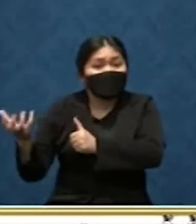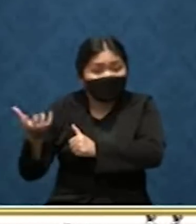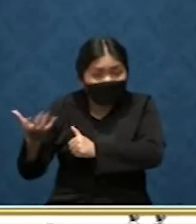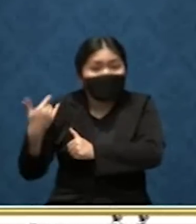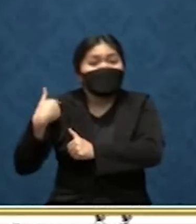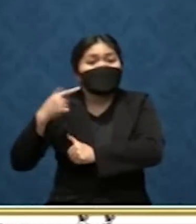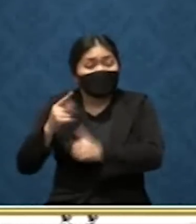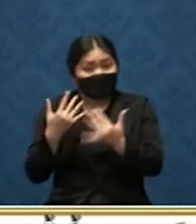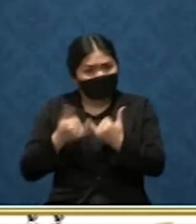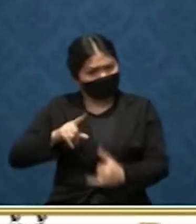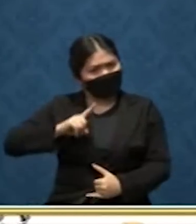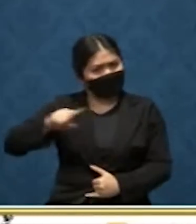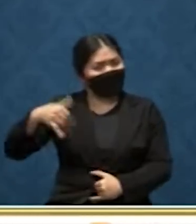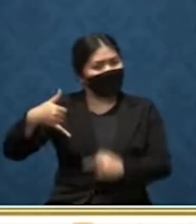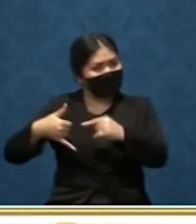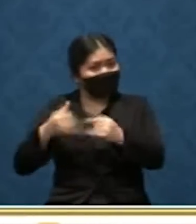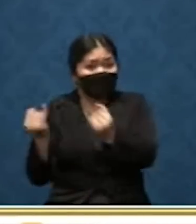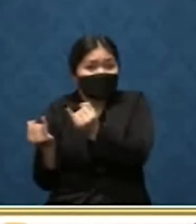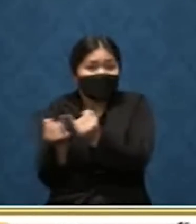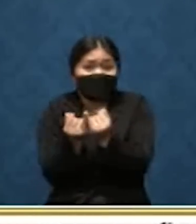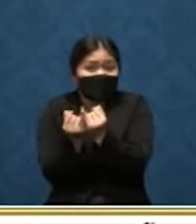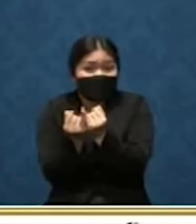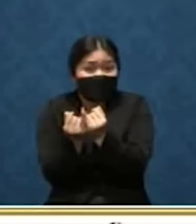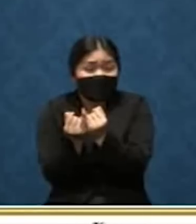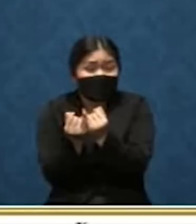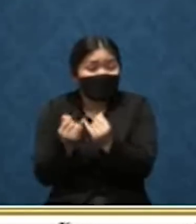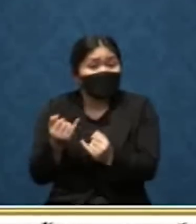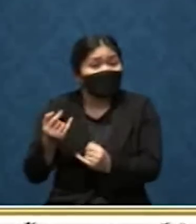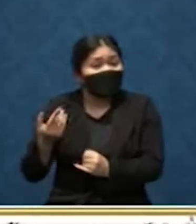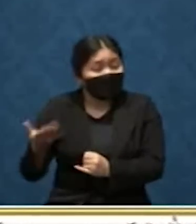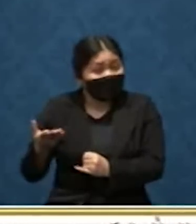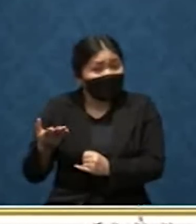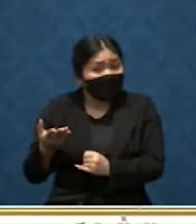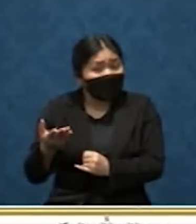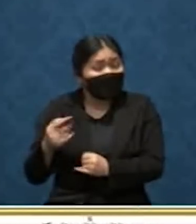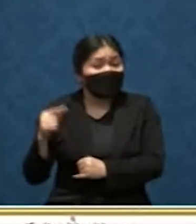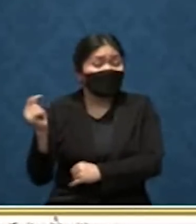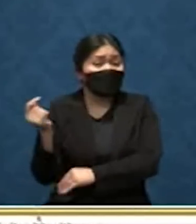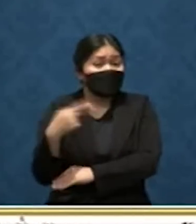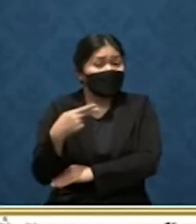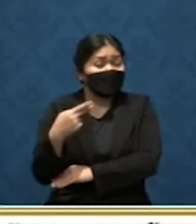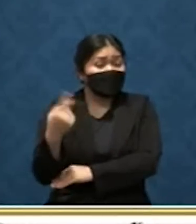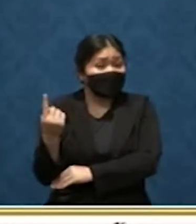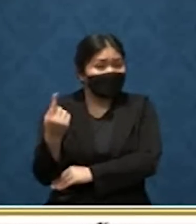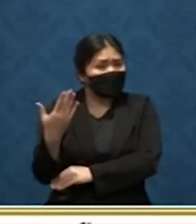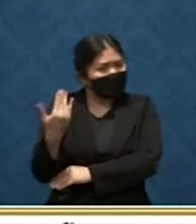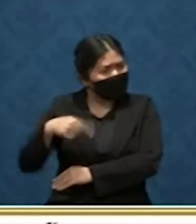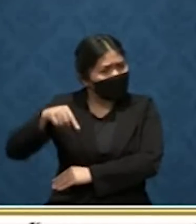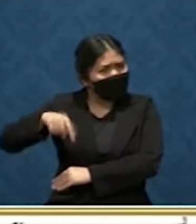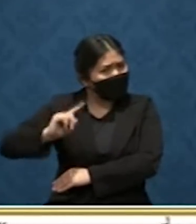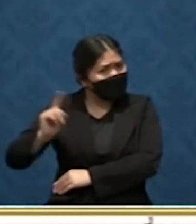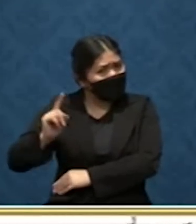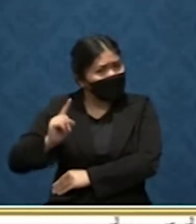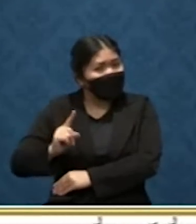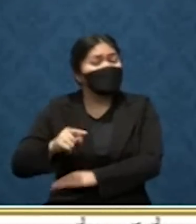ว่าเศราเซียนโสนิกับผลเอกคนนี้เนย ทอทงคนนี้เนี่ย ขนาดไหนก็ขนาดเปิดบ้าน